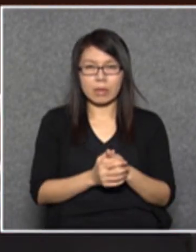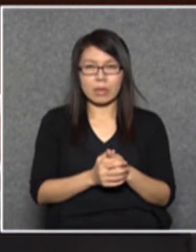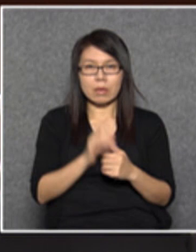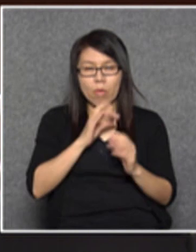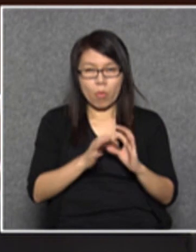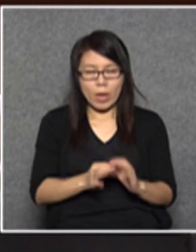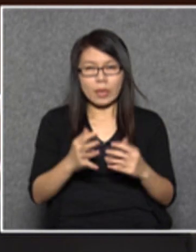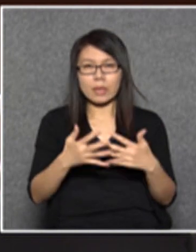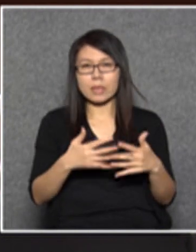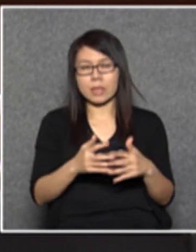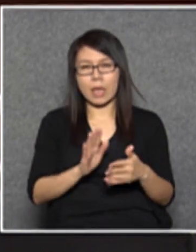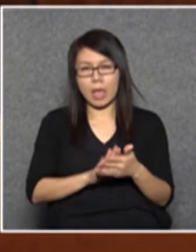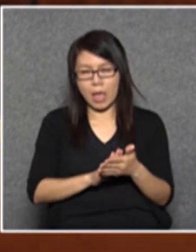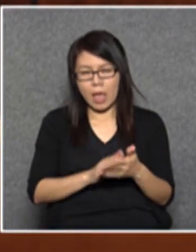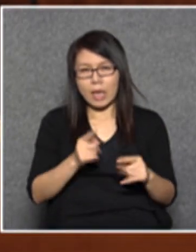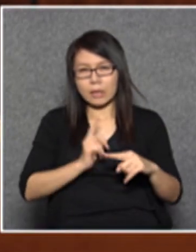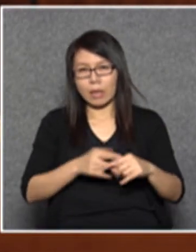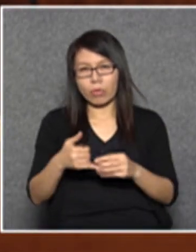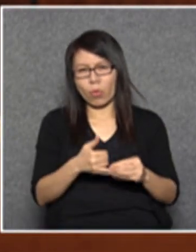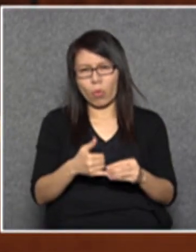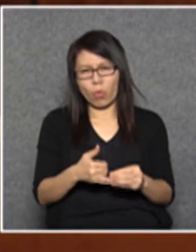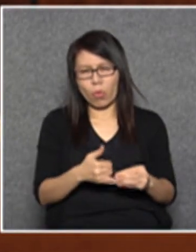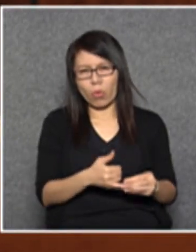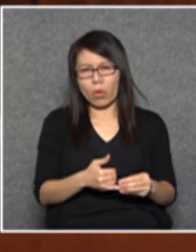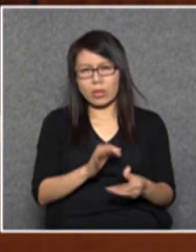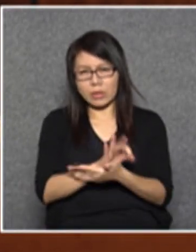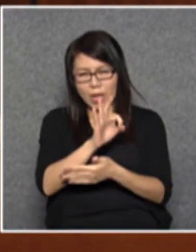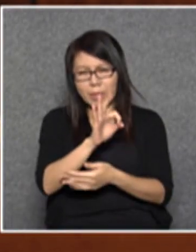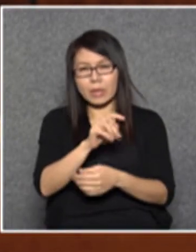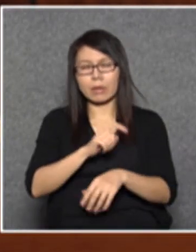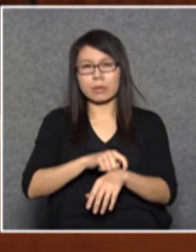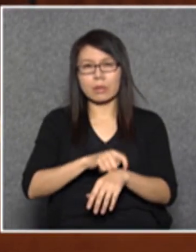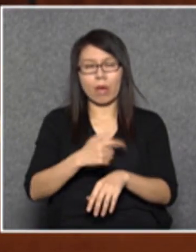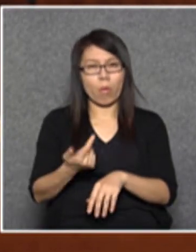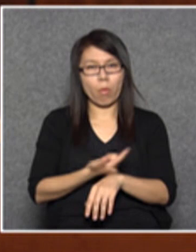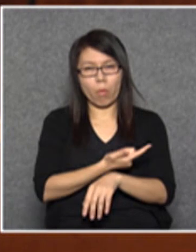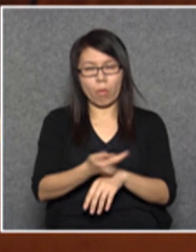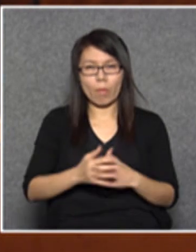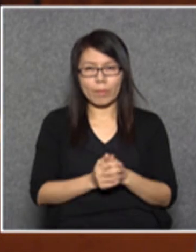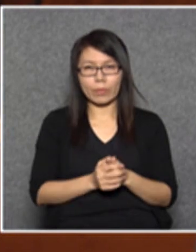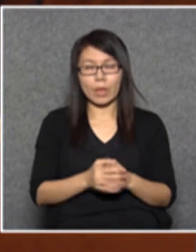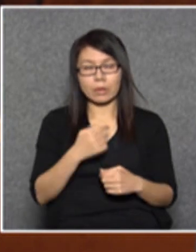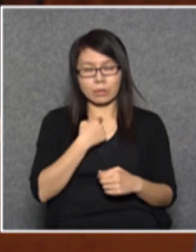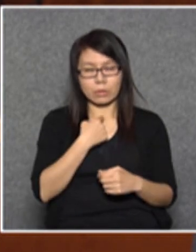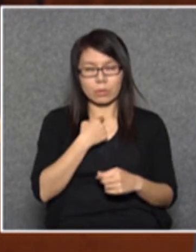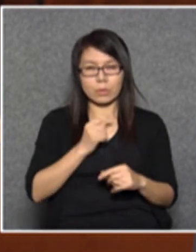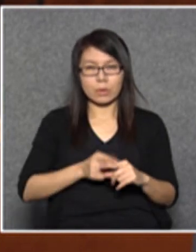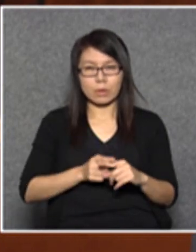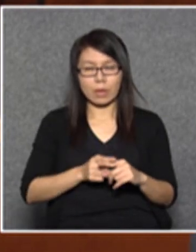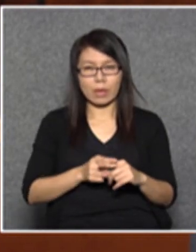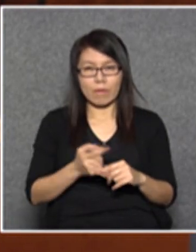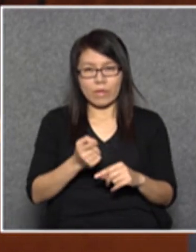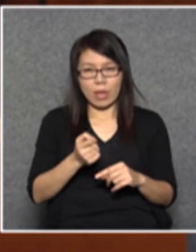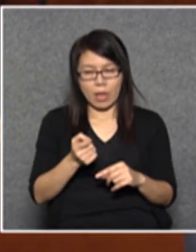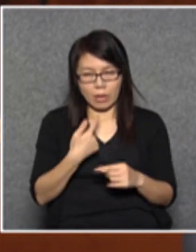實已經是拖拖拉拉三年時間的了。我們是需要不失時機地作